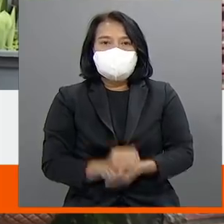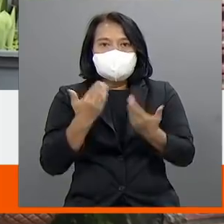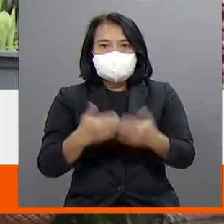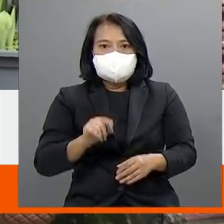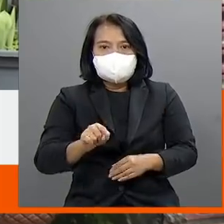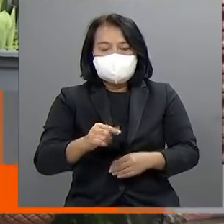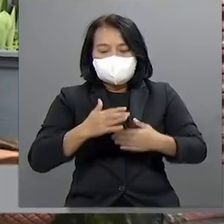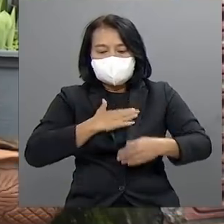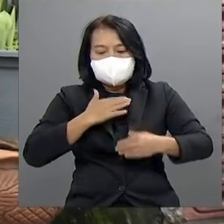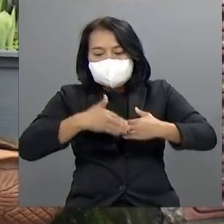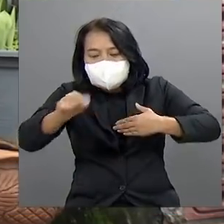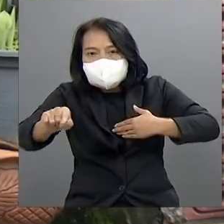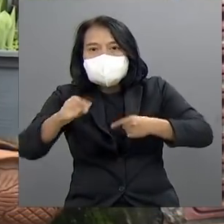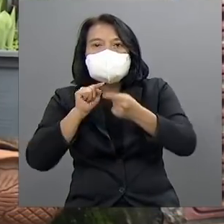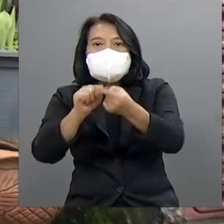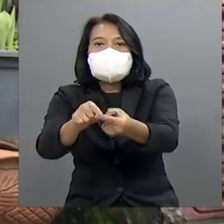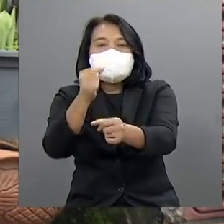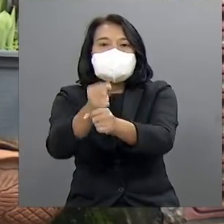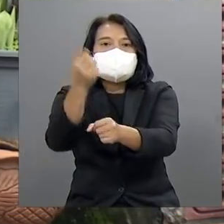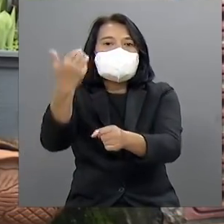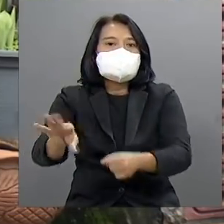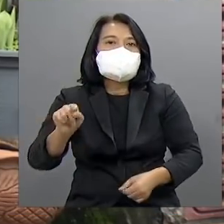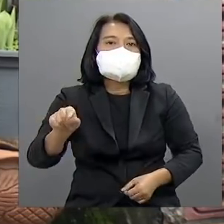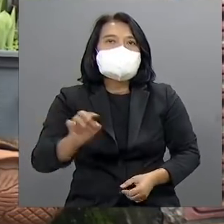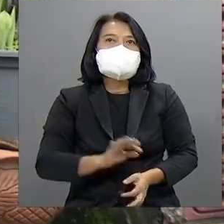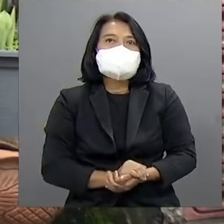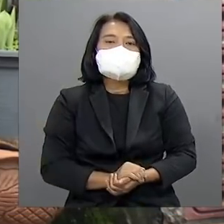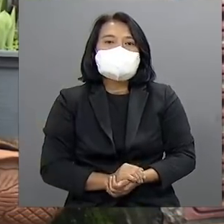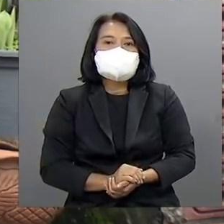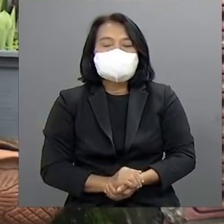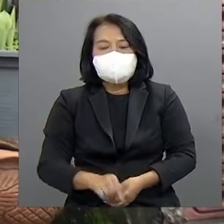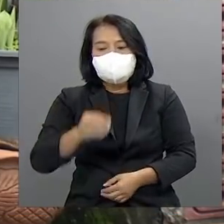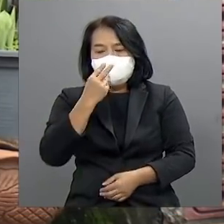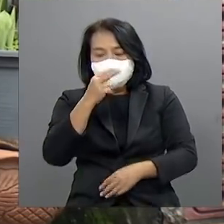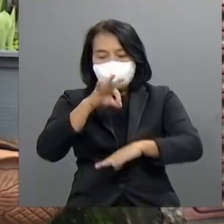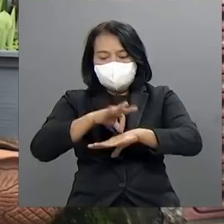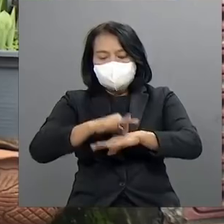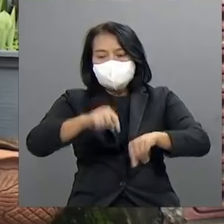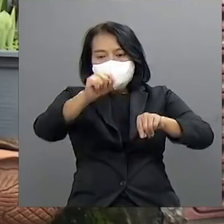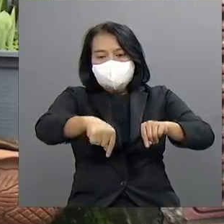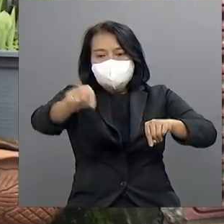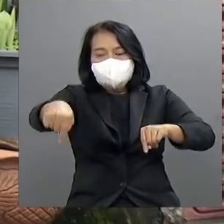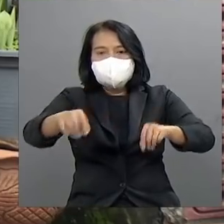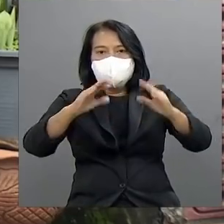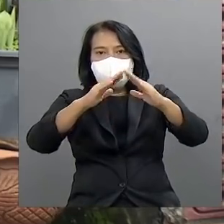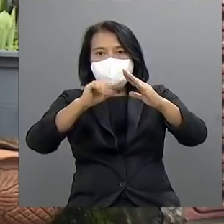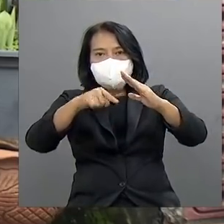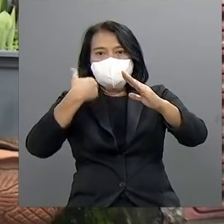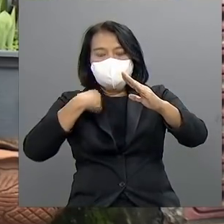ำแล้วแล้วตั้งแต่เขตมาชี้เนี่ยชี้ว่าปิดหลังคานะเราก็ได้เตรียมการ